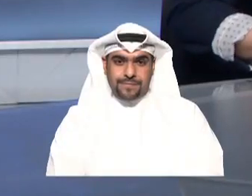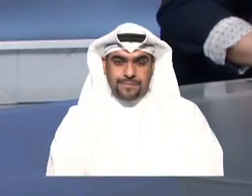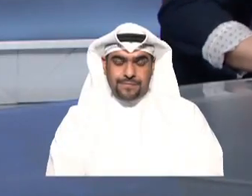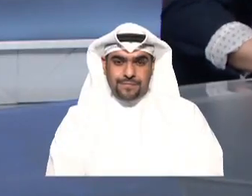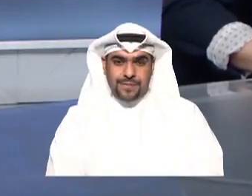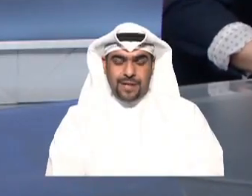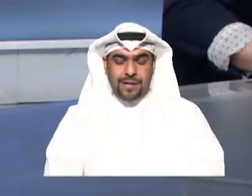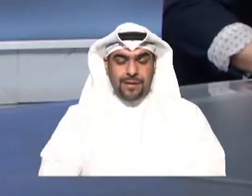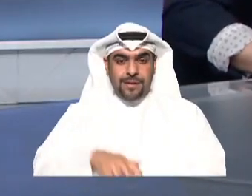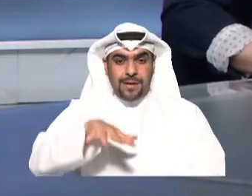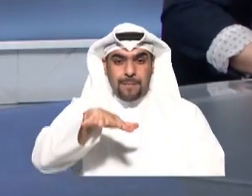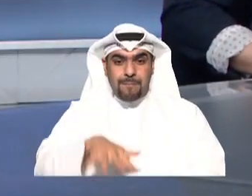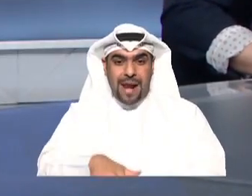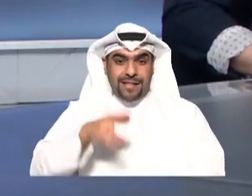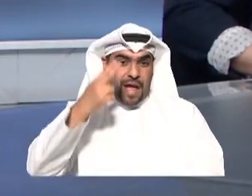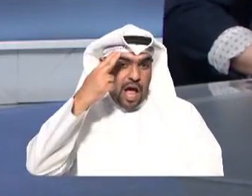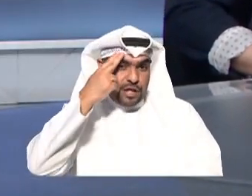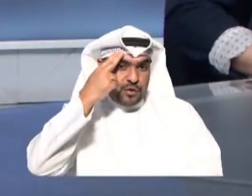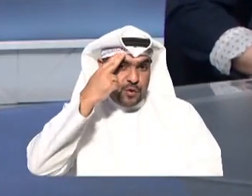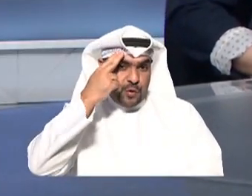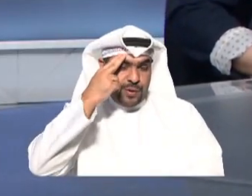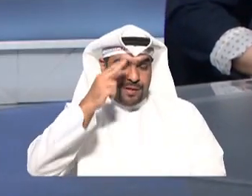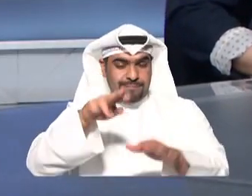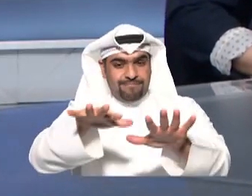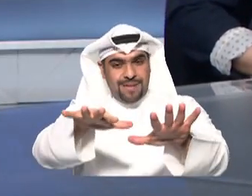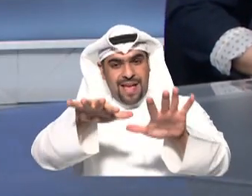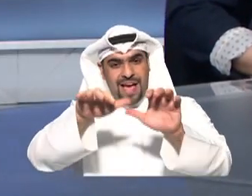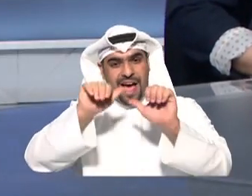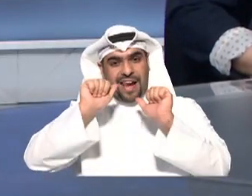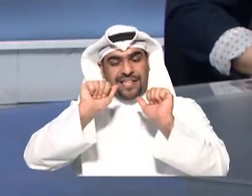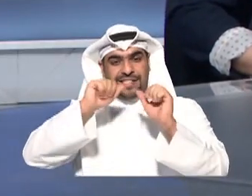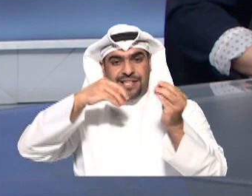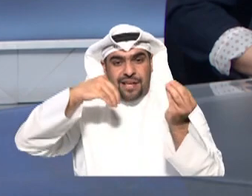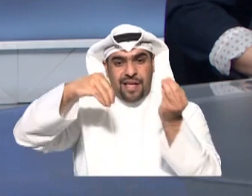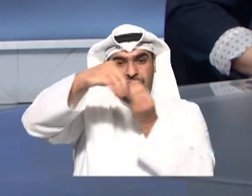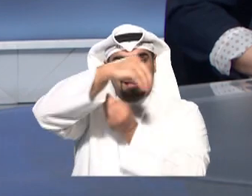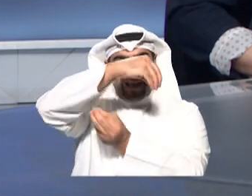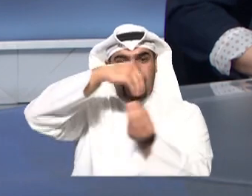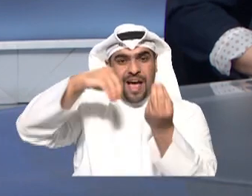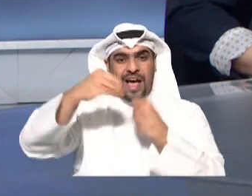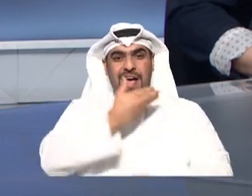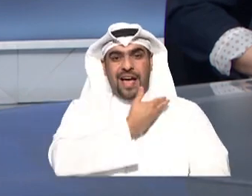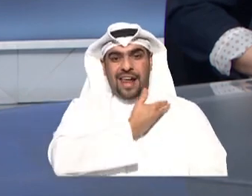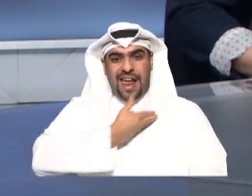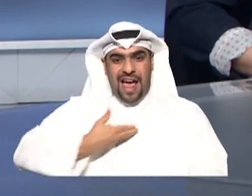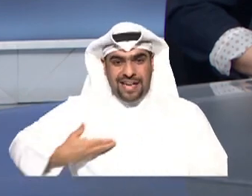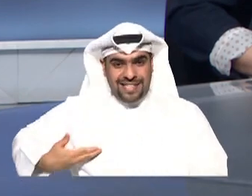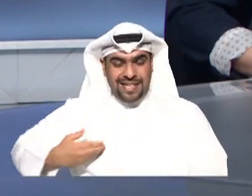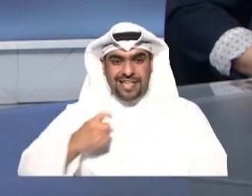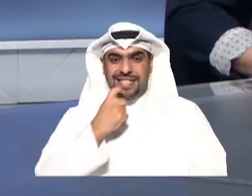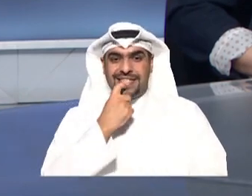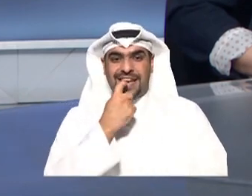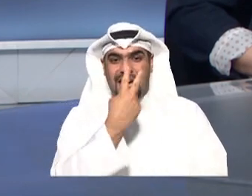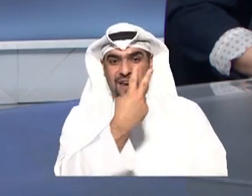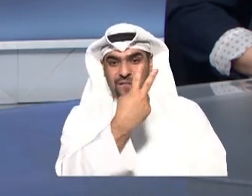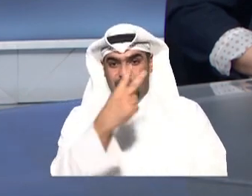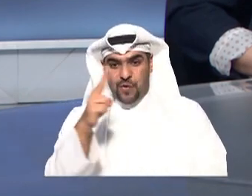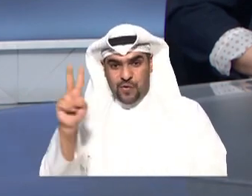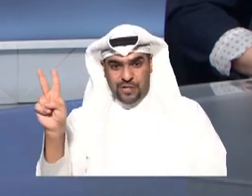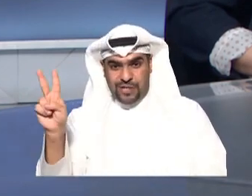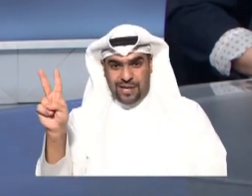أنهت المملكة العربية السعودية بنجاح موسم الحج لهذا العام دون تسجيل أي إصابات